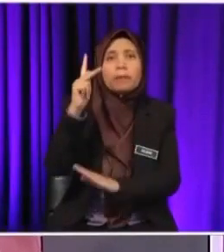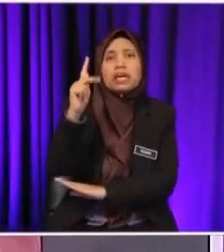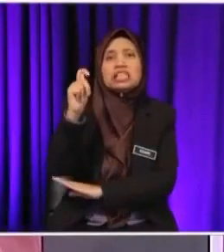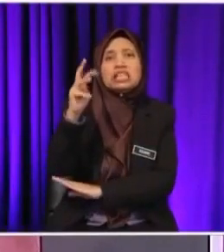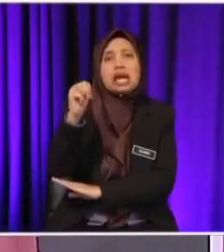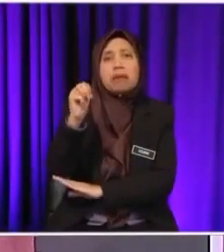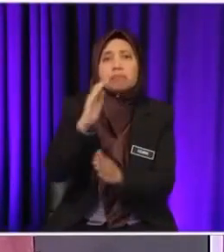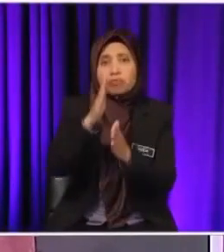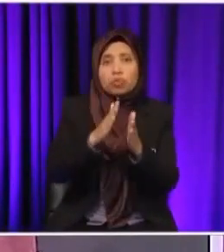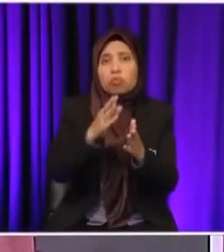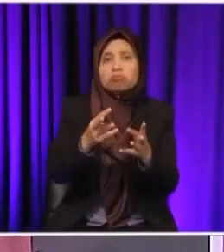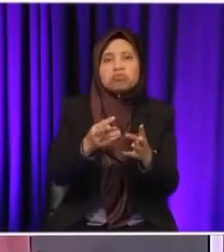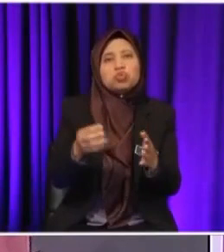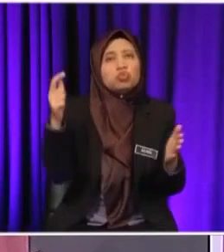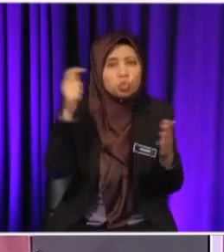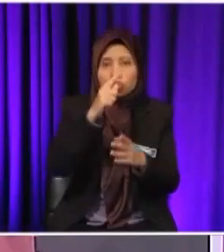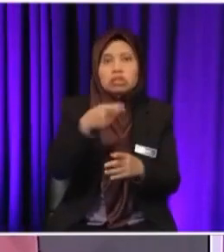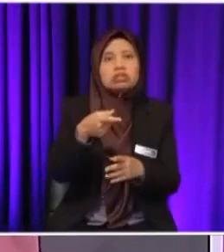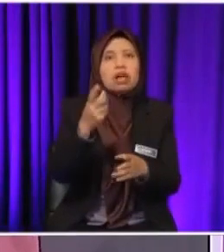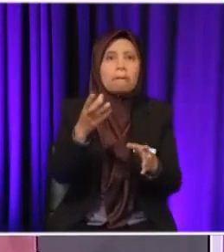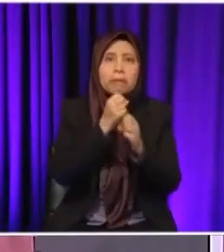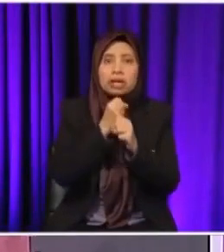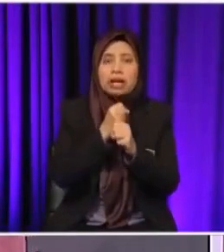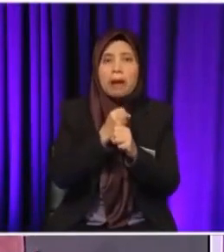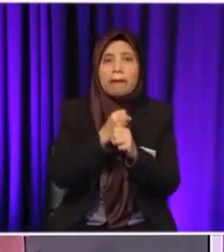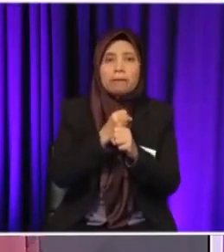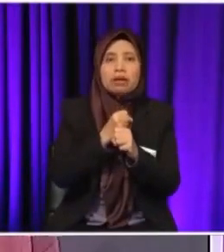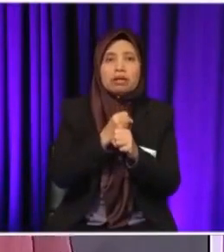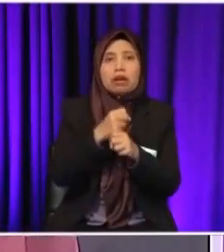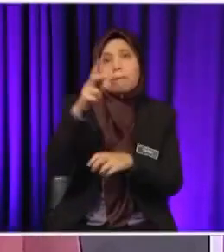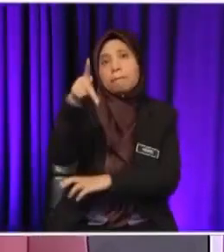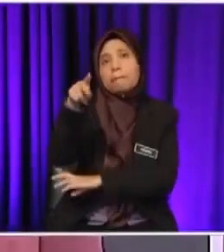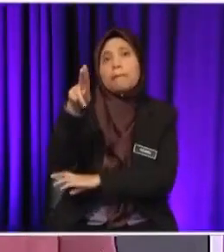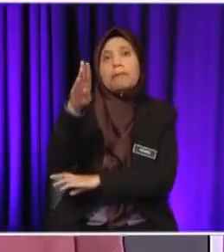nak mendapatkan publicity. Okey, kepada masyarakat. Okey, kita lihat.